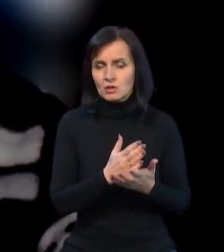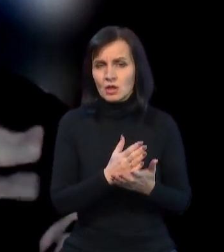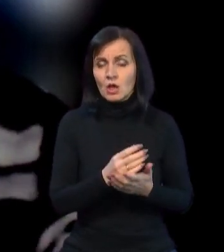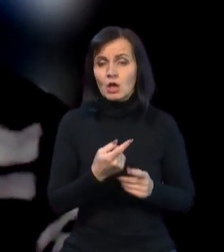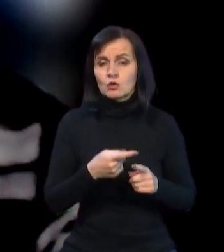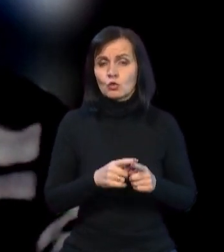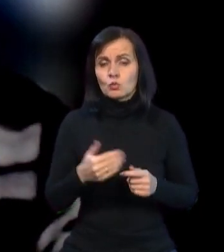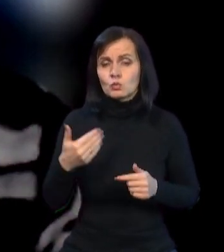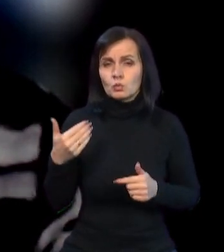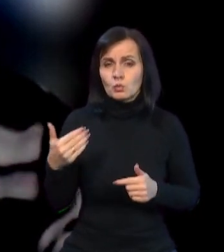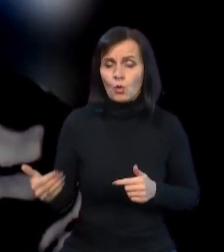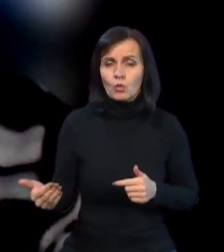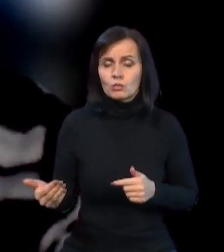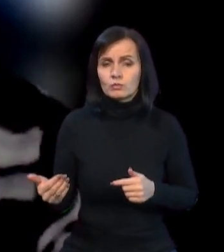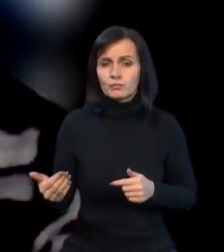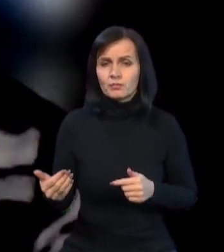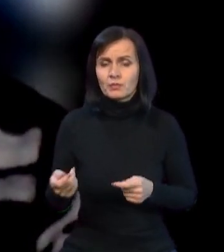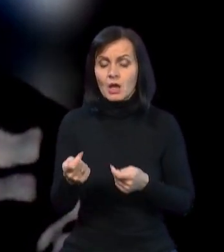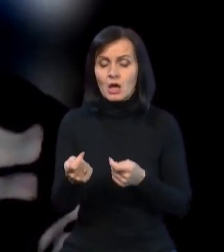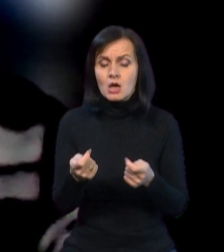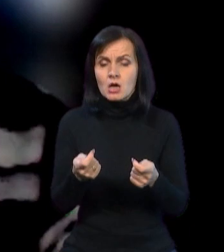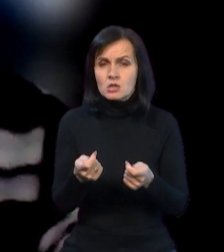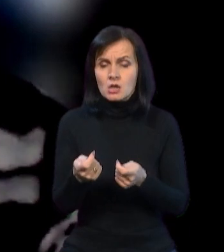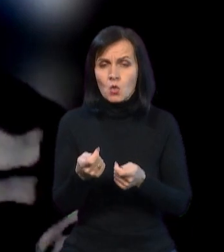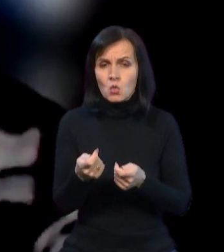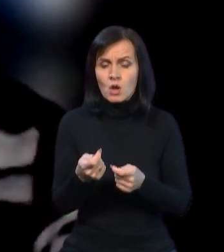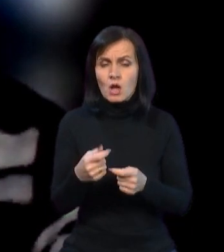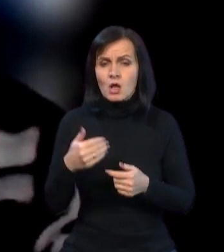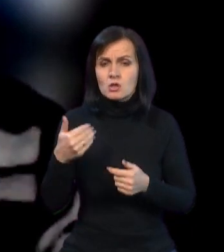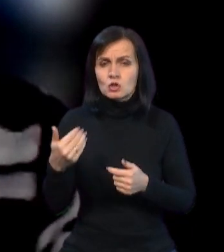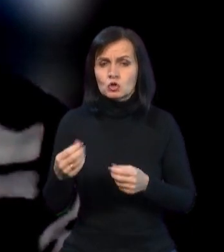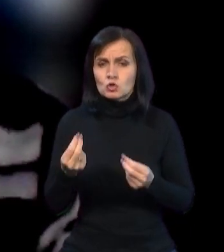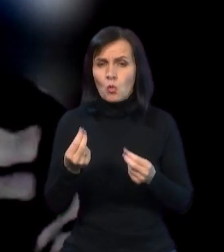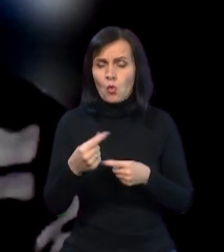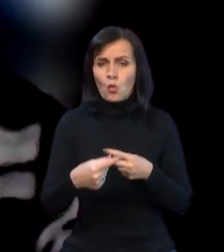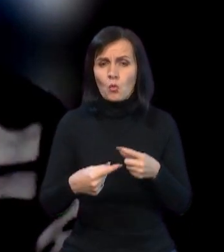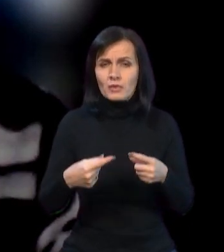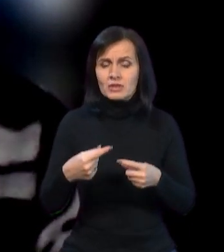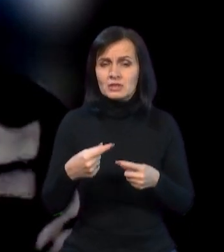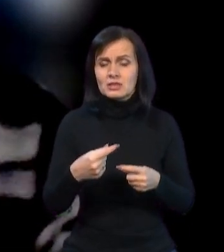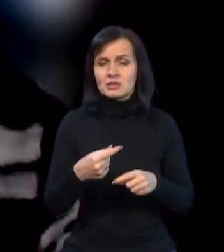боку саме регулятора, з боку комерційних банків, не